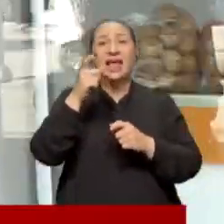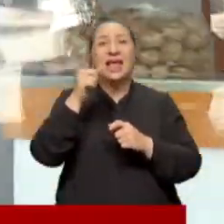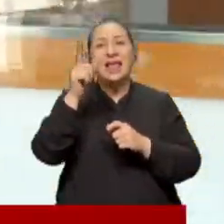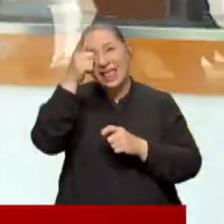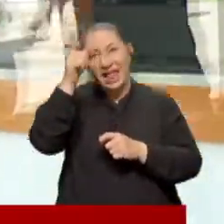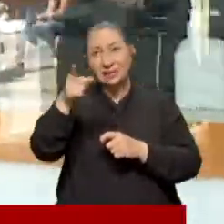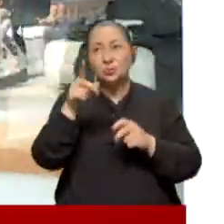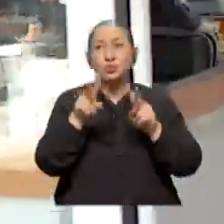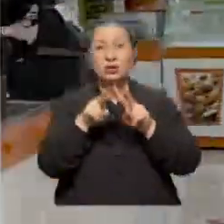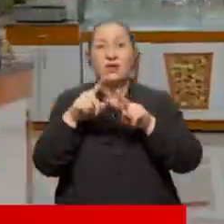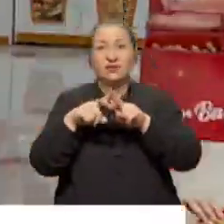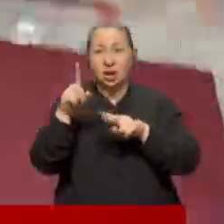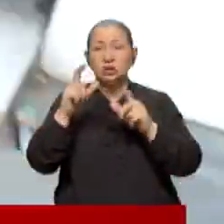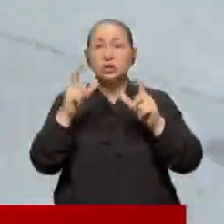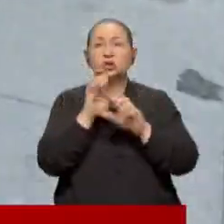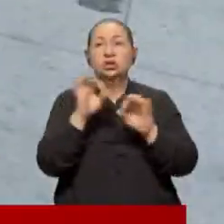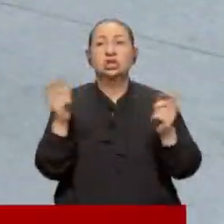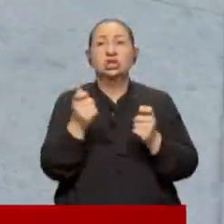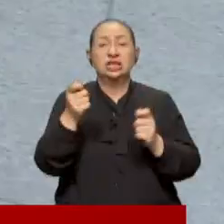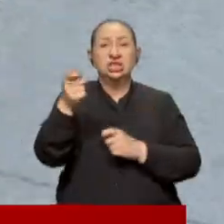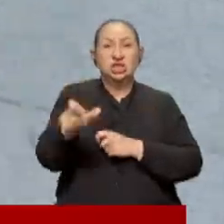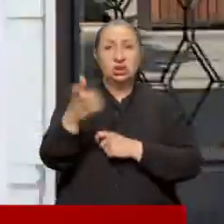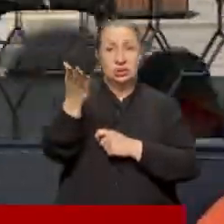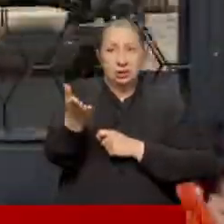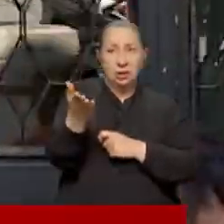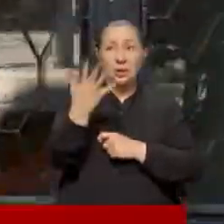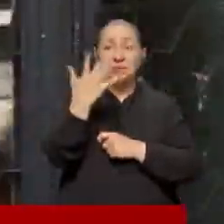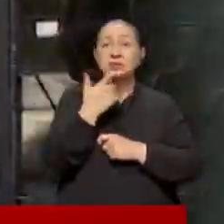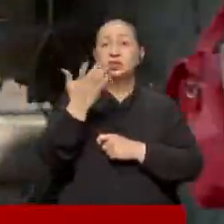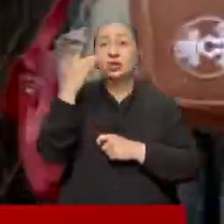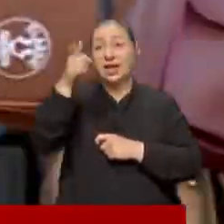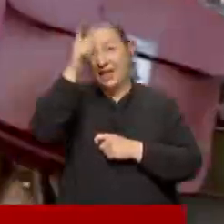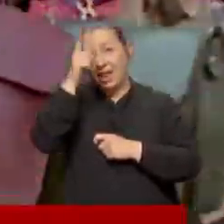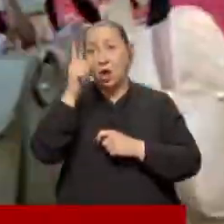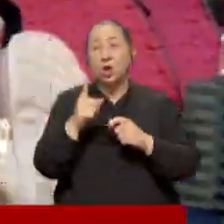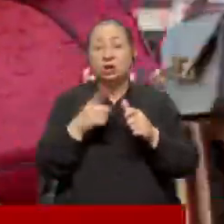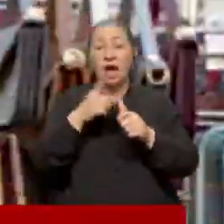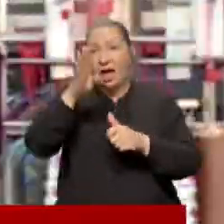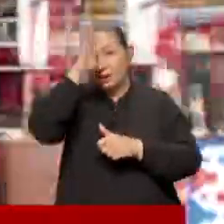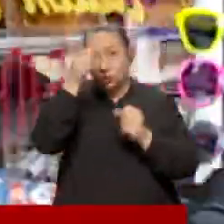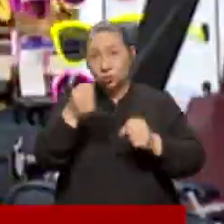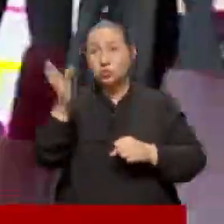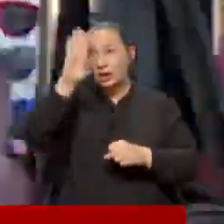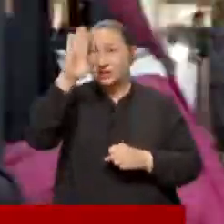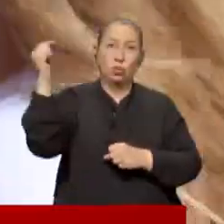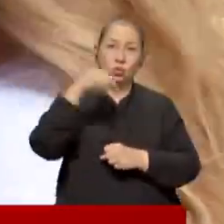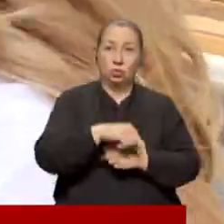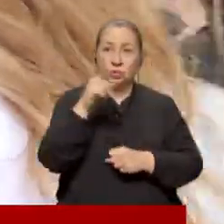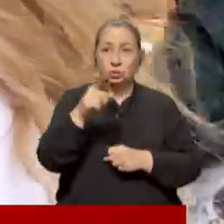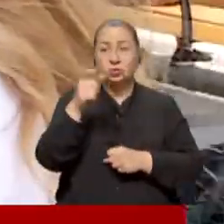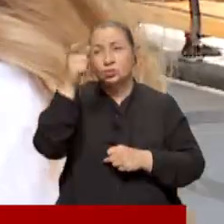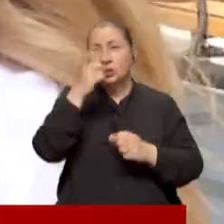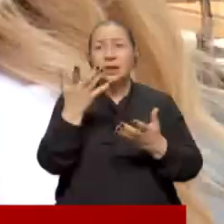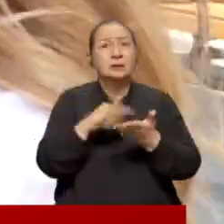sığınmacı Mustafa Avşar da sigortasız çalıştırılan işçilerden biri. 5 yıl önce İran'dan önce Erzurum'a sonra da İstanbul'a geldi.